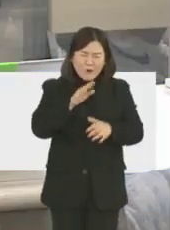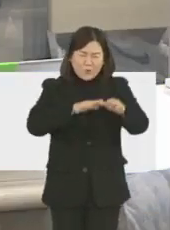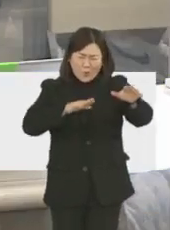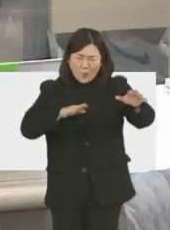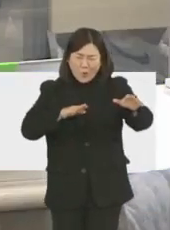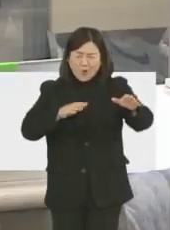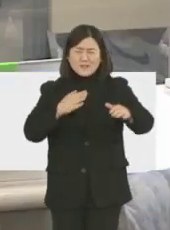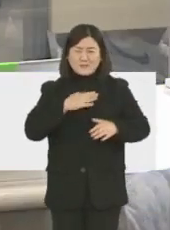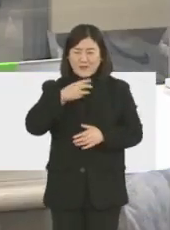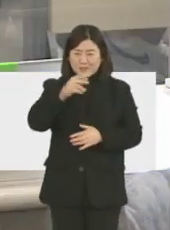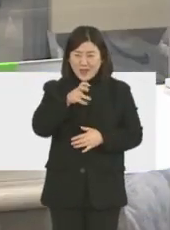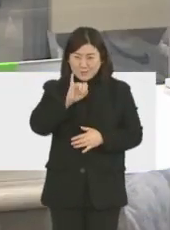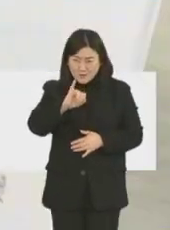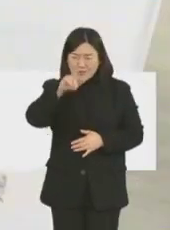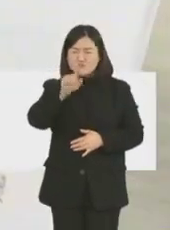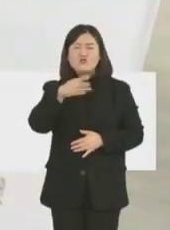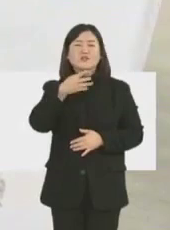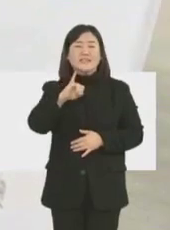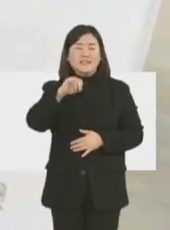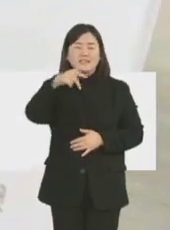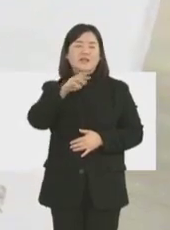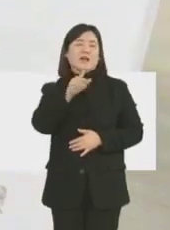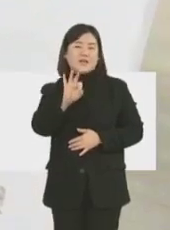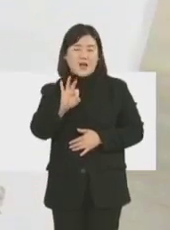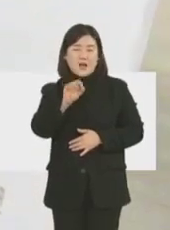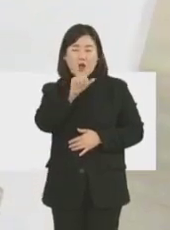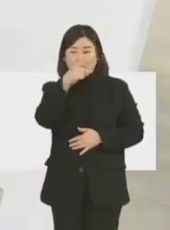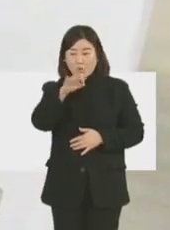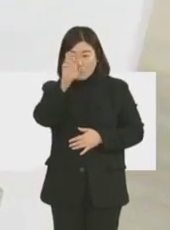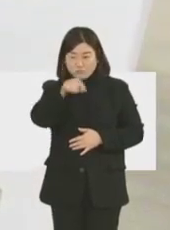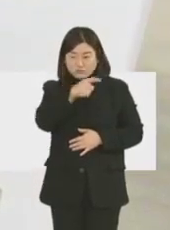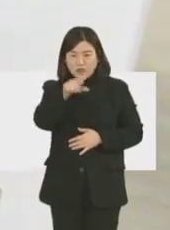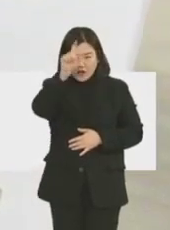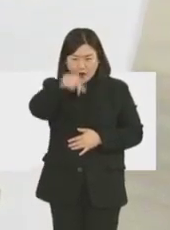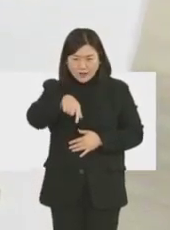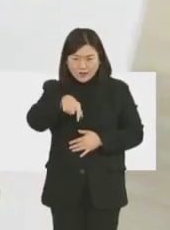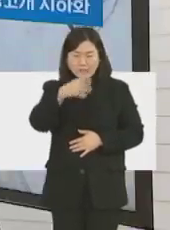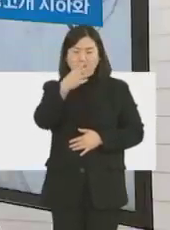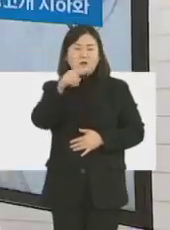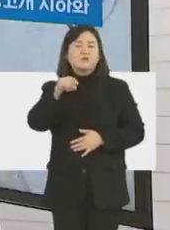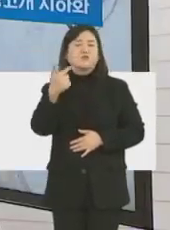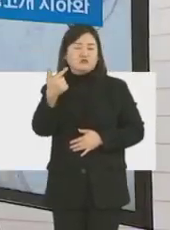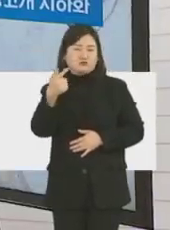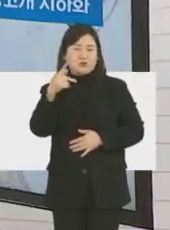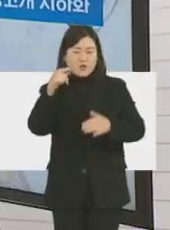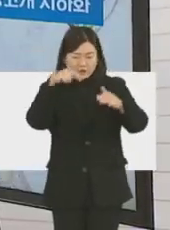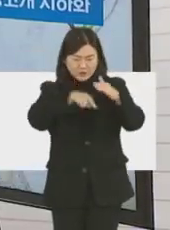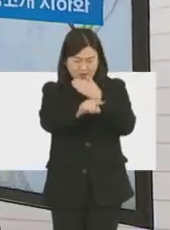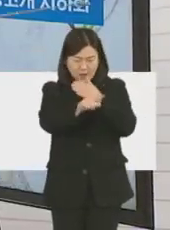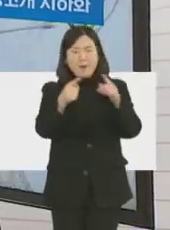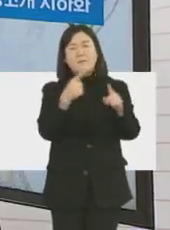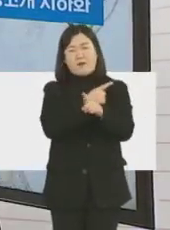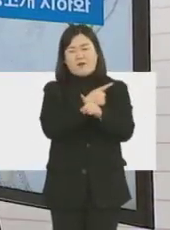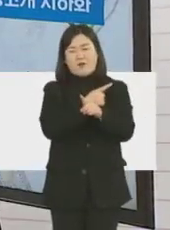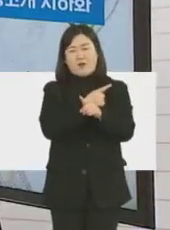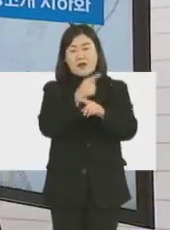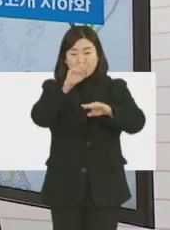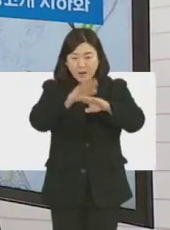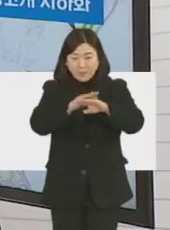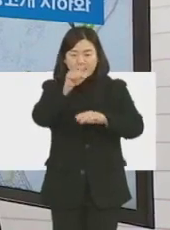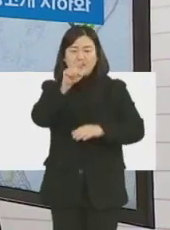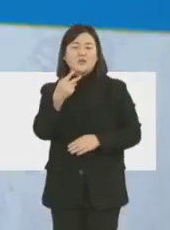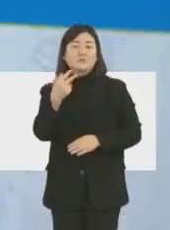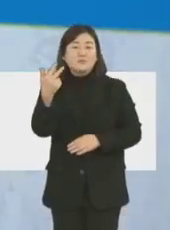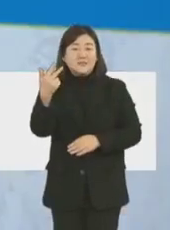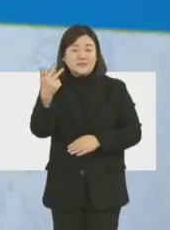교통체증 우려가 큰 테미고개와 불티고개 자양고개 동부네거리 등 3.6km 구간은 지화하고 한밭대로